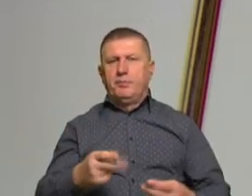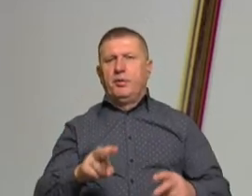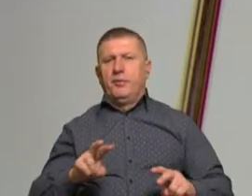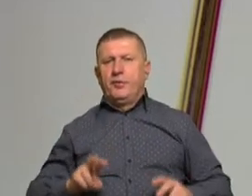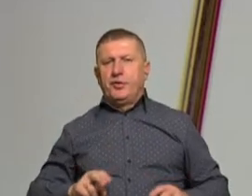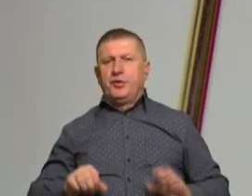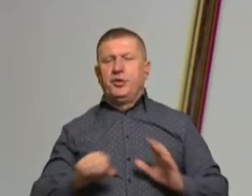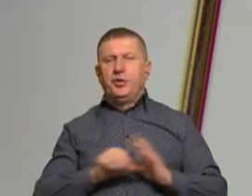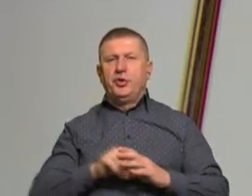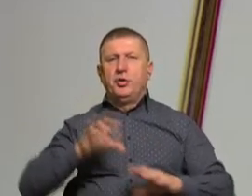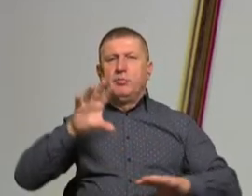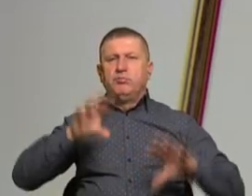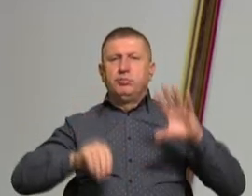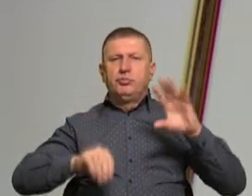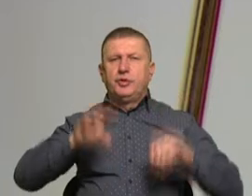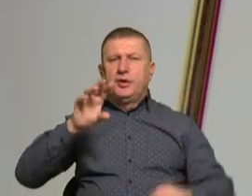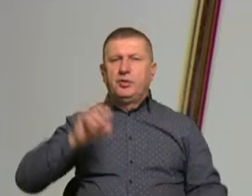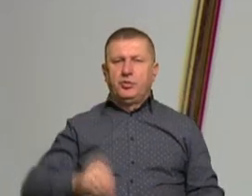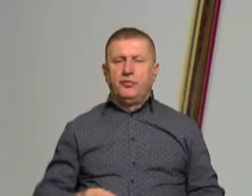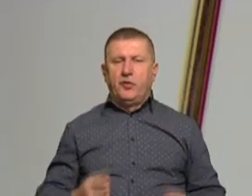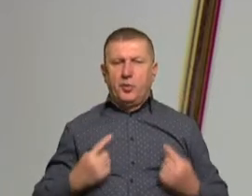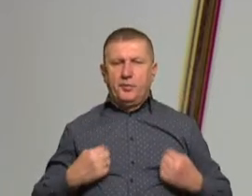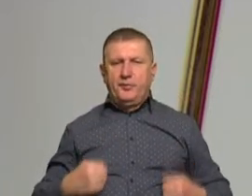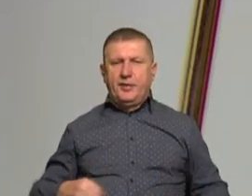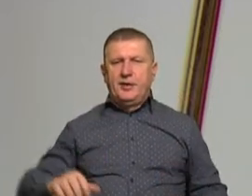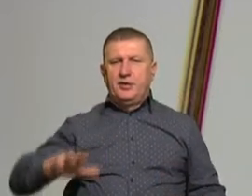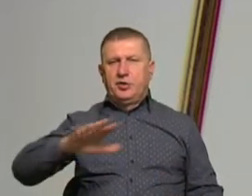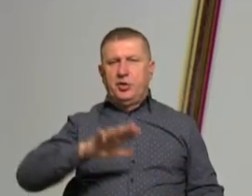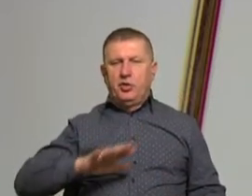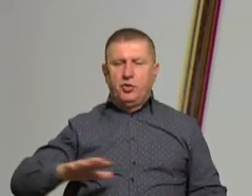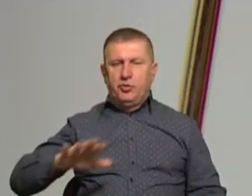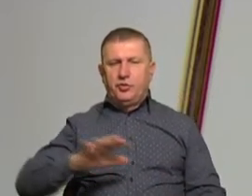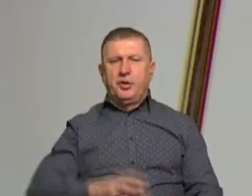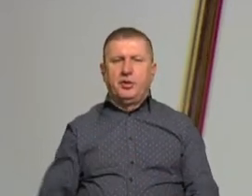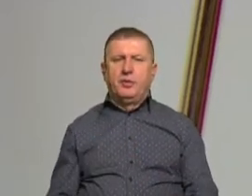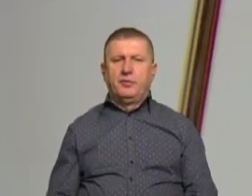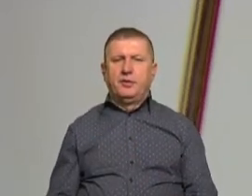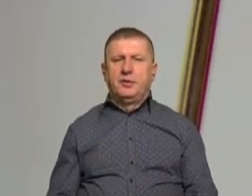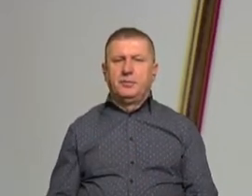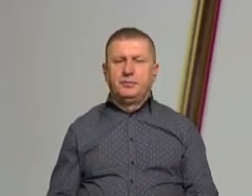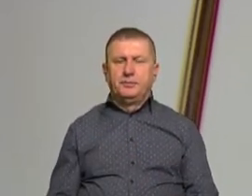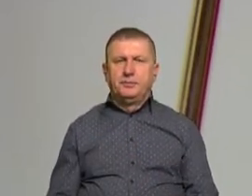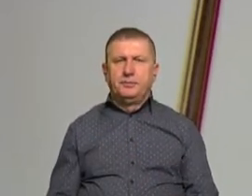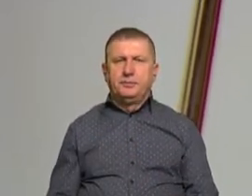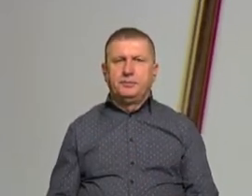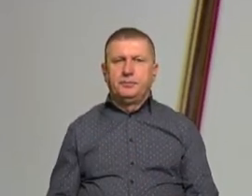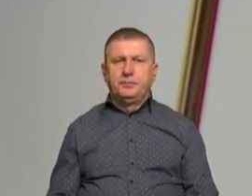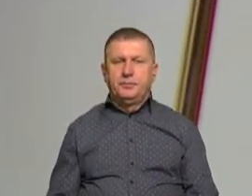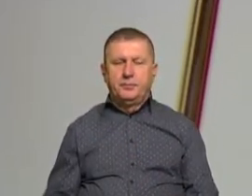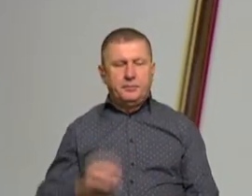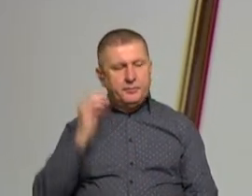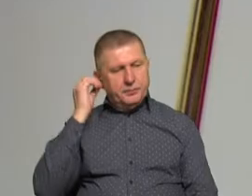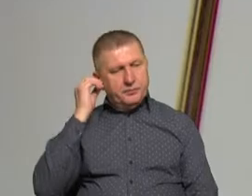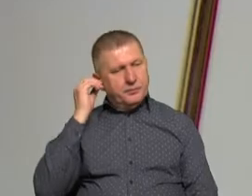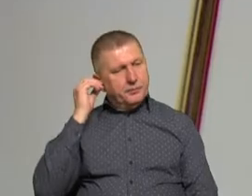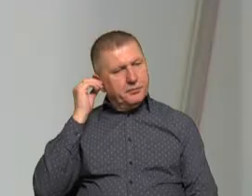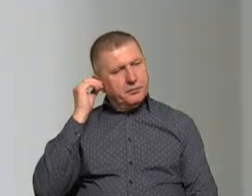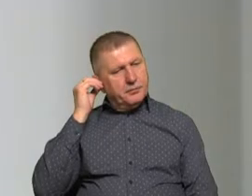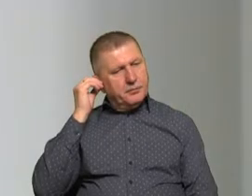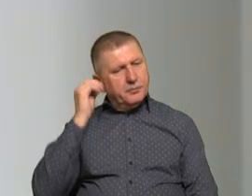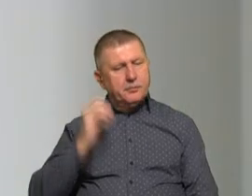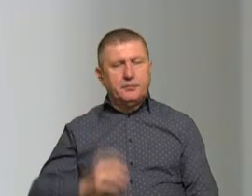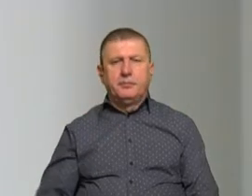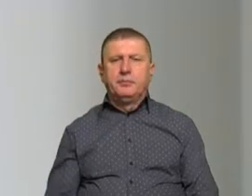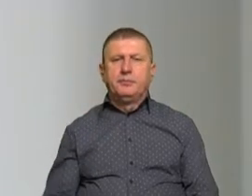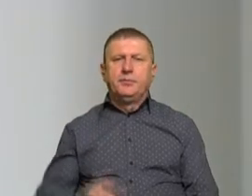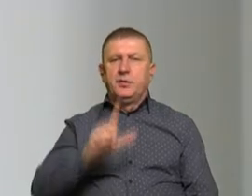budżetów obywatelskich, osiedlowych, bo mieszkańcy chcą mieć wpływ na ich otoczenie. Dziękuję. Teraz pan